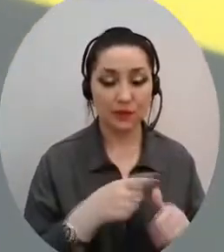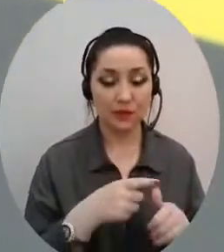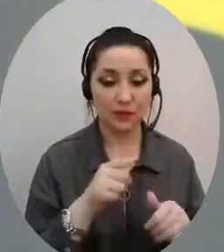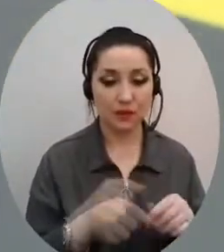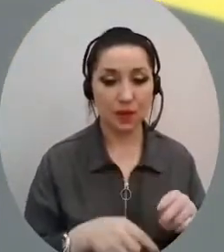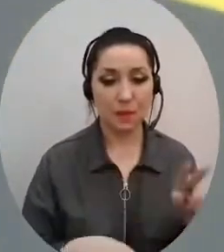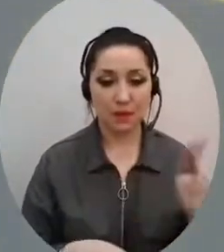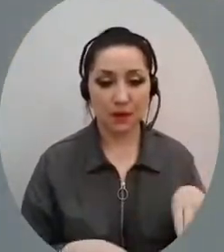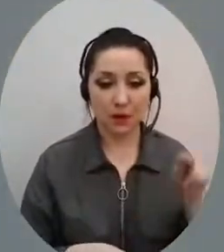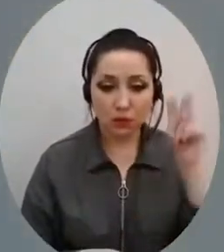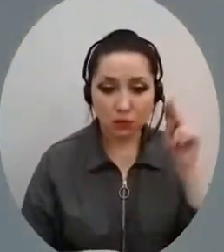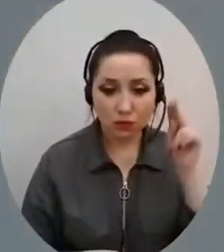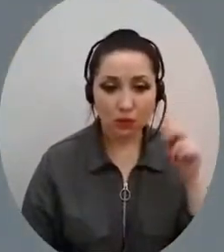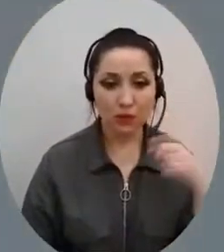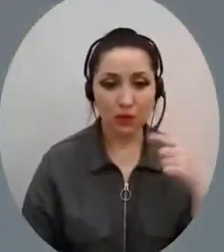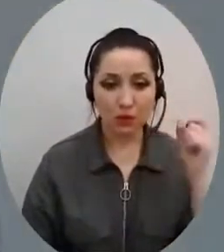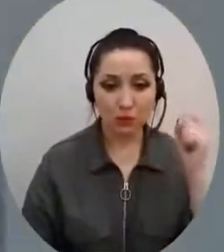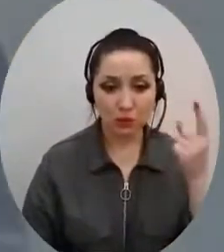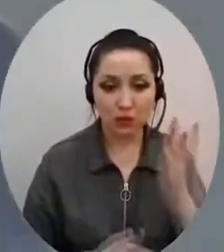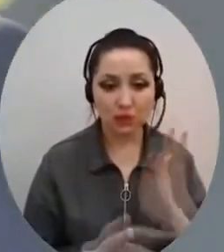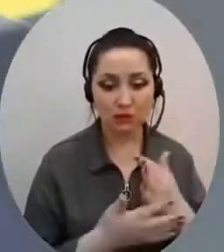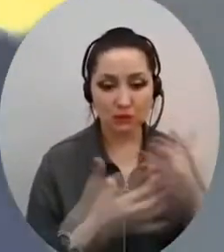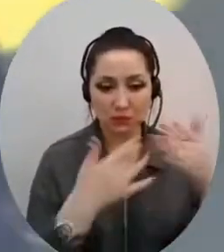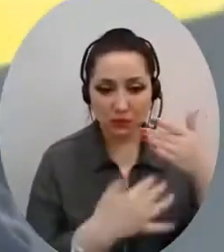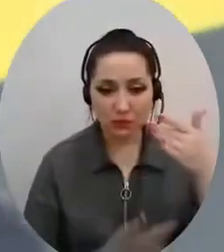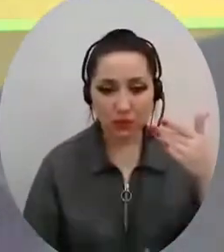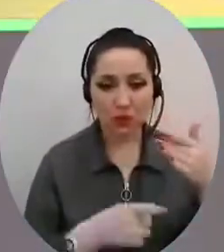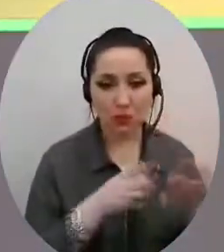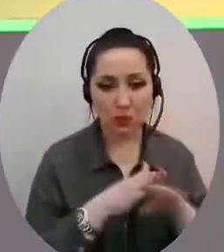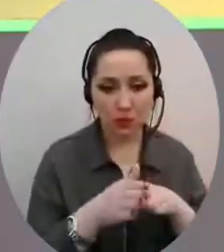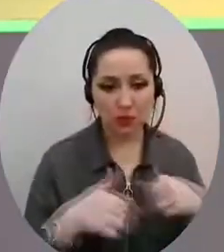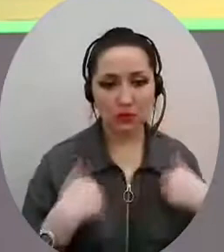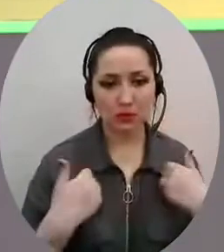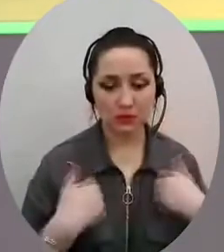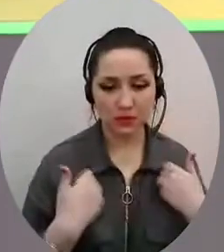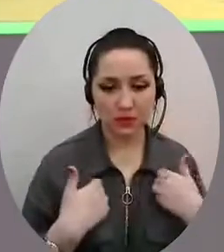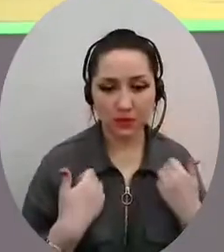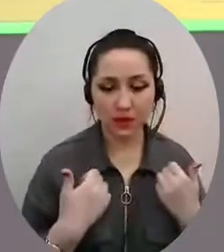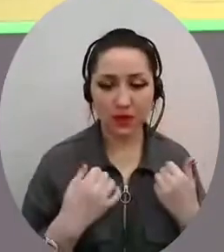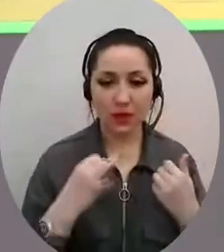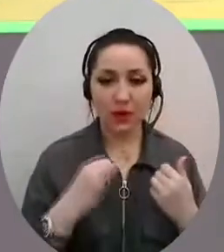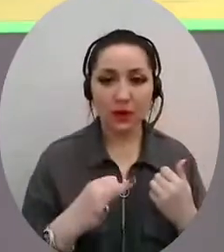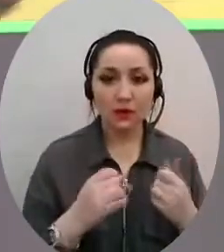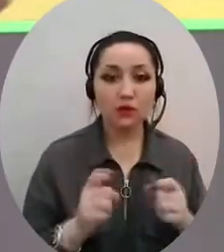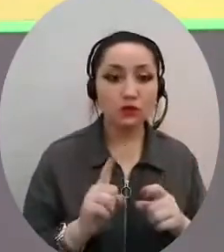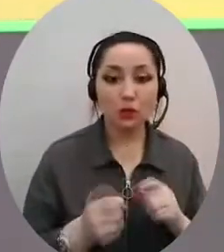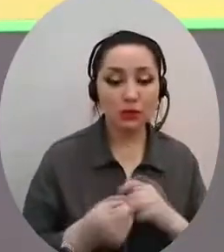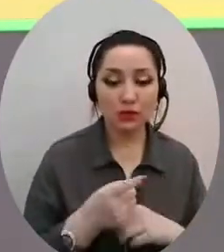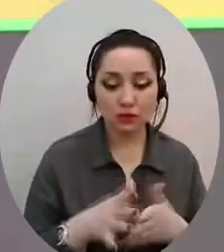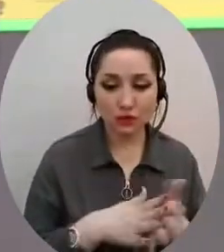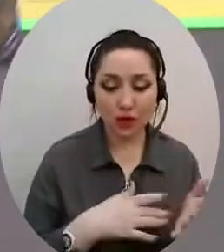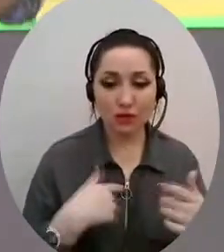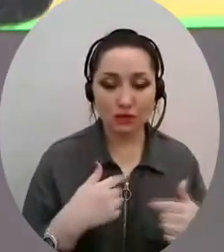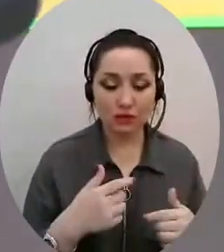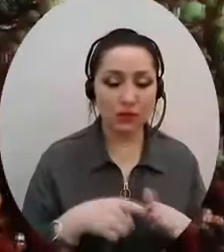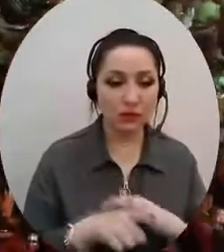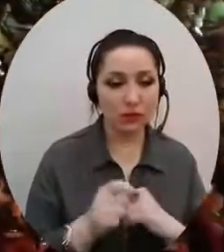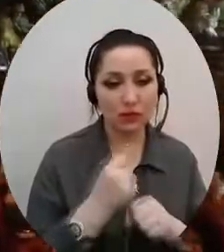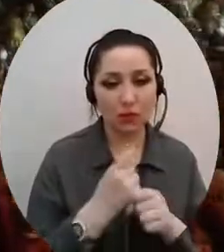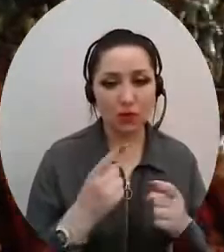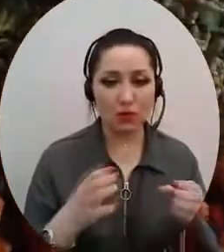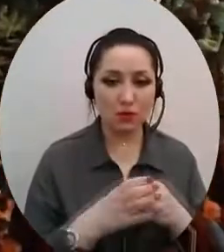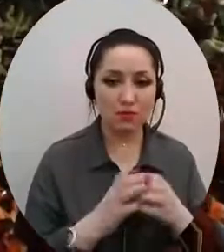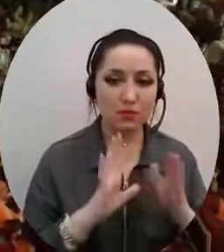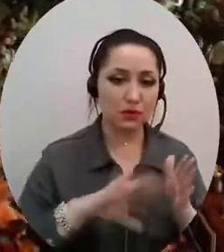с учебой, я узнал, что есть такой сетевой, начал им плотно заниматься. И что произошло дальше? Я начал работать в одной компании, прошло 5